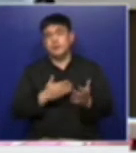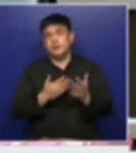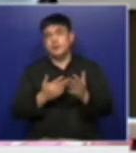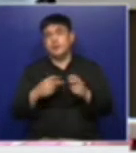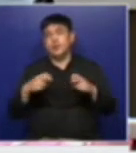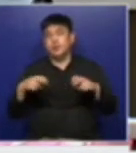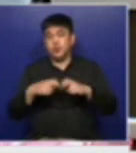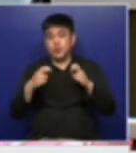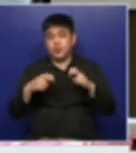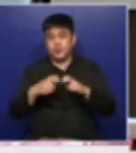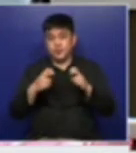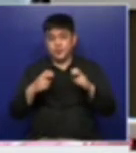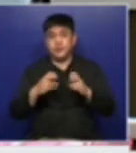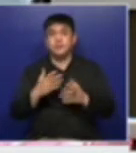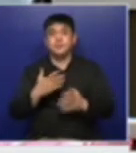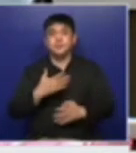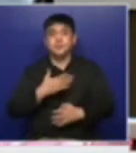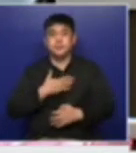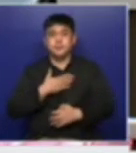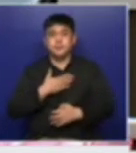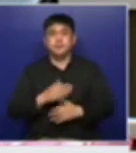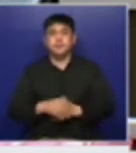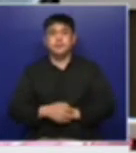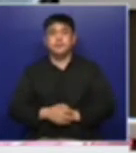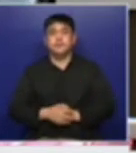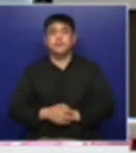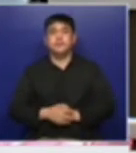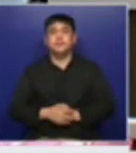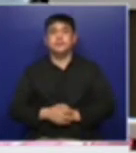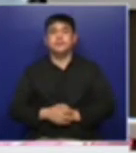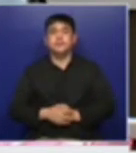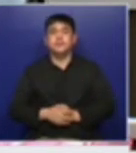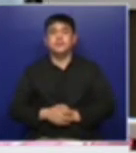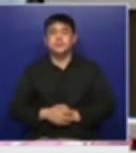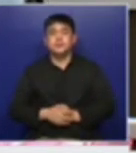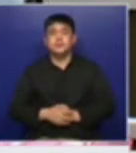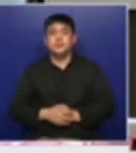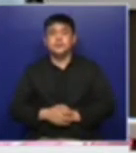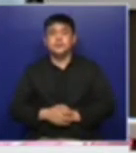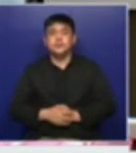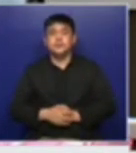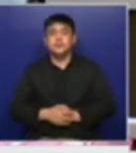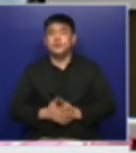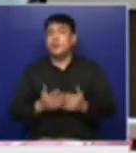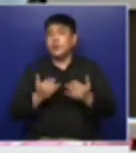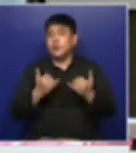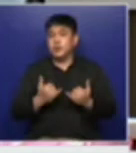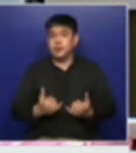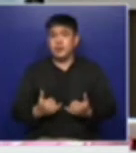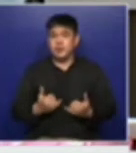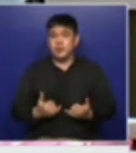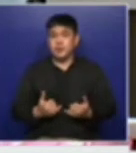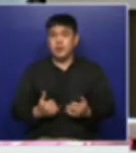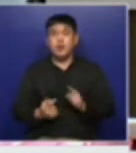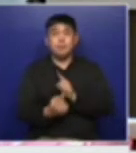ร้อมวัฒนธรรมท่านประธานที่เคารพครับวันนี้เราก็มาถึงกันอีกแล้ว